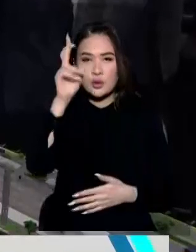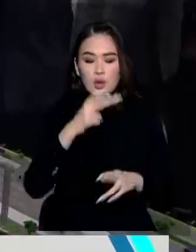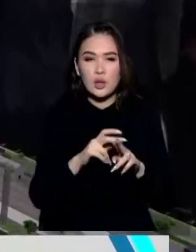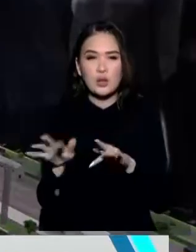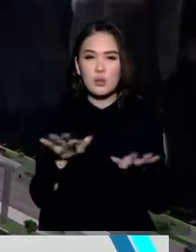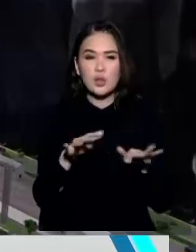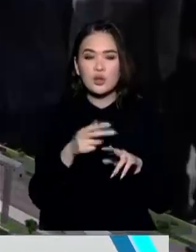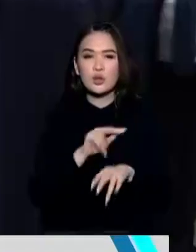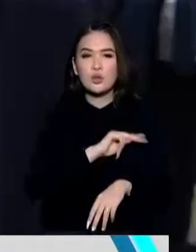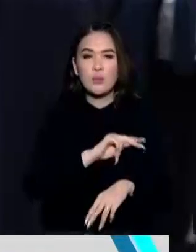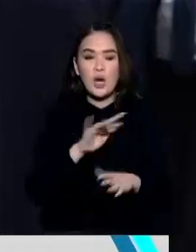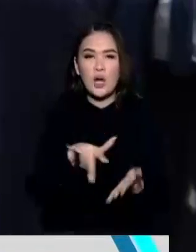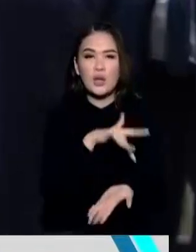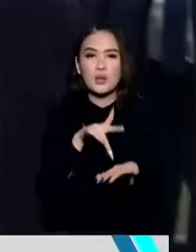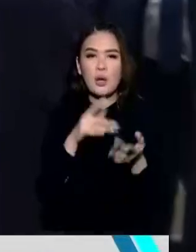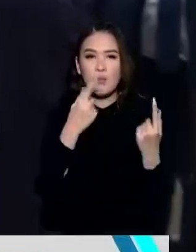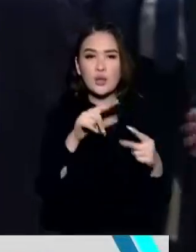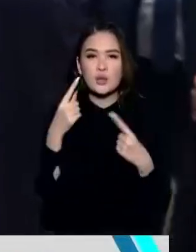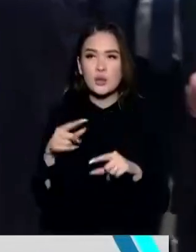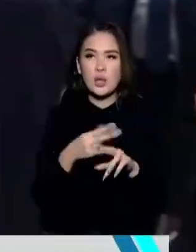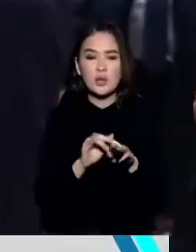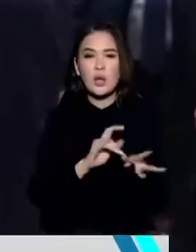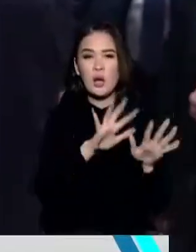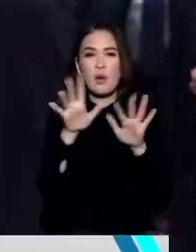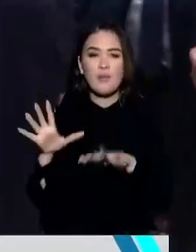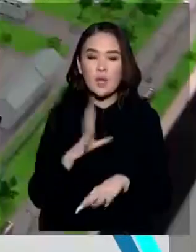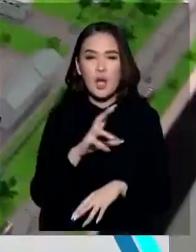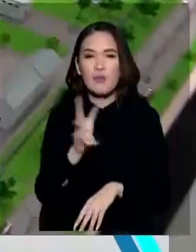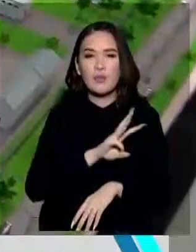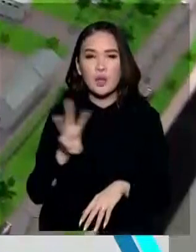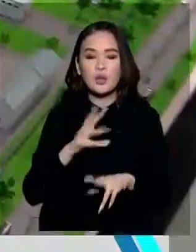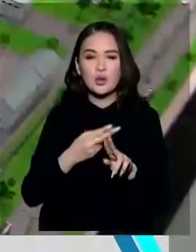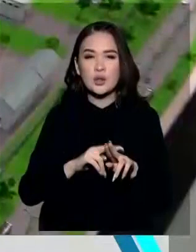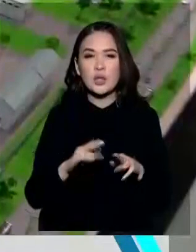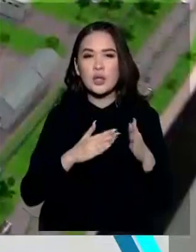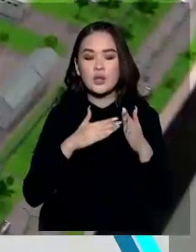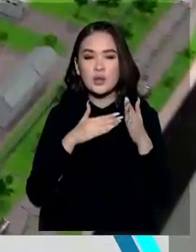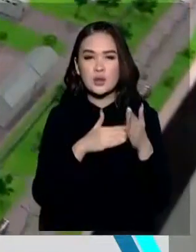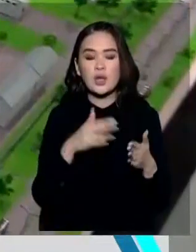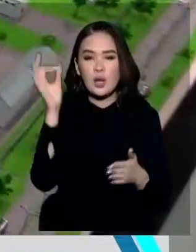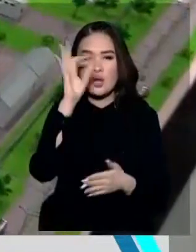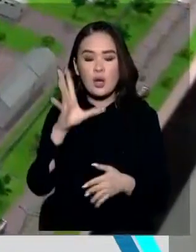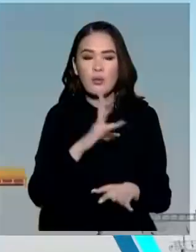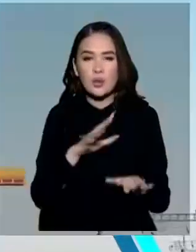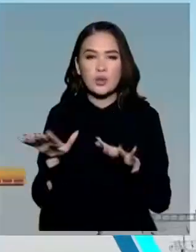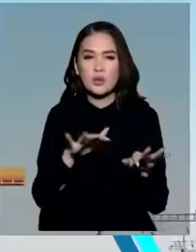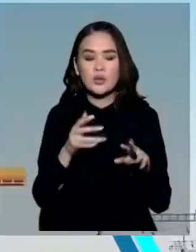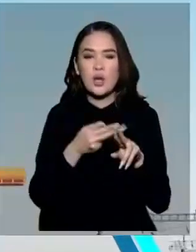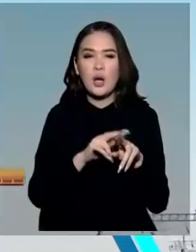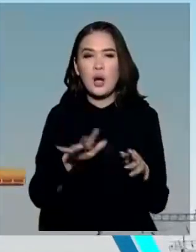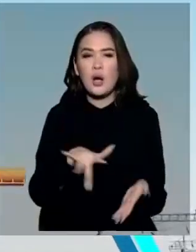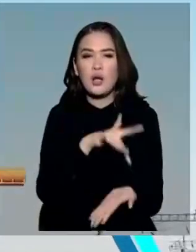жұмыс сапары барысында қаладағы тағы басқа нысандарды аралап өтті. Миллиондар шаһарында іске асқан ілкімді істердің аяқ алысын екшеп,